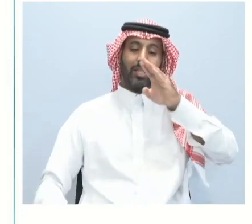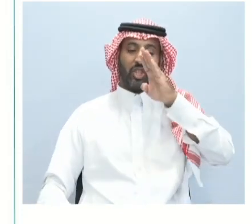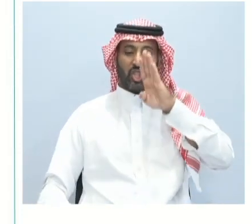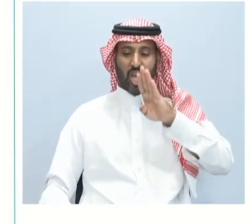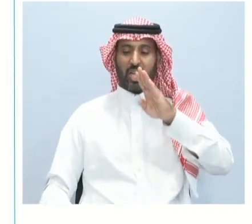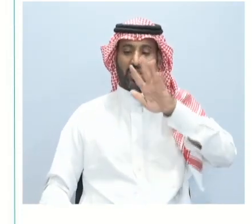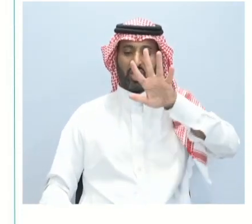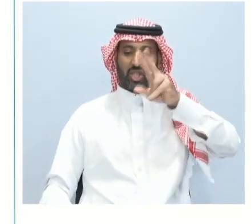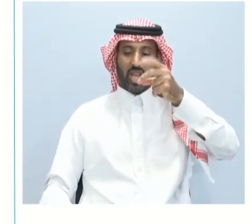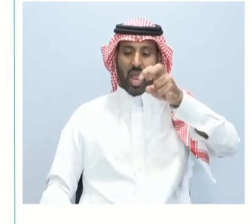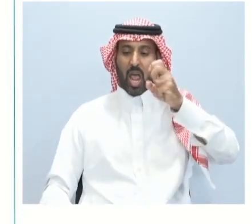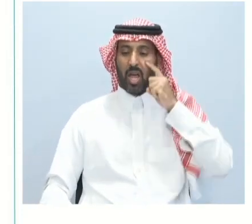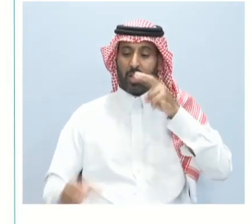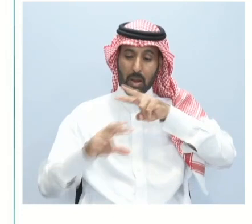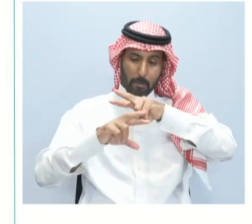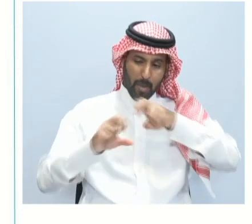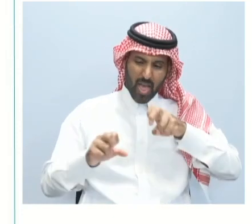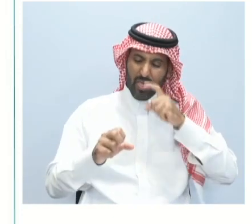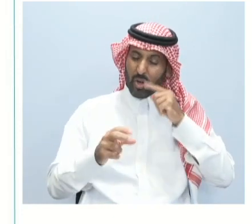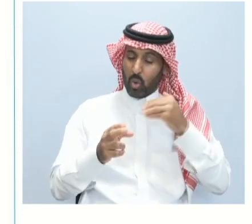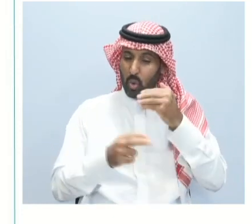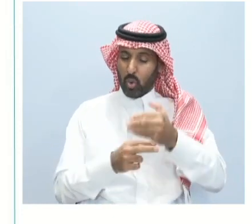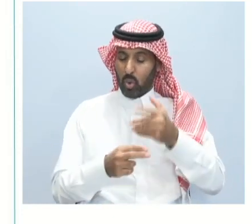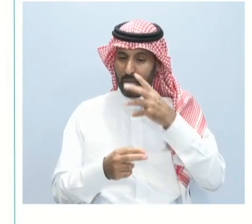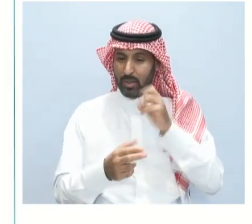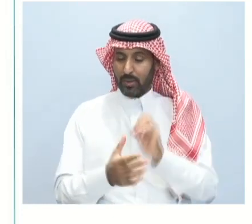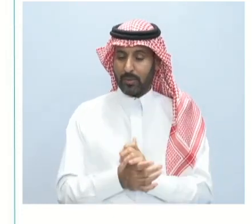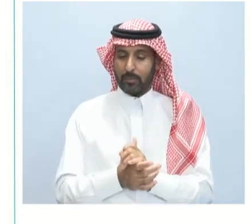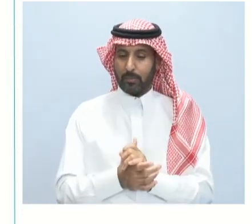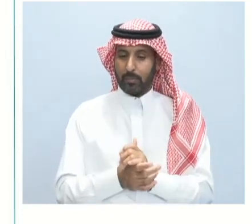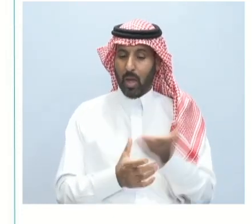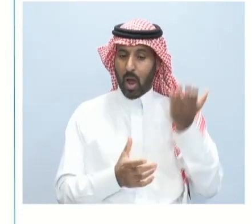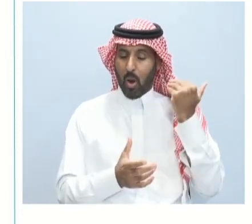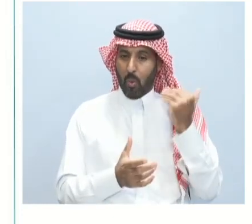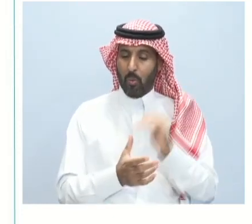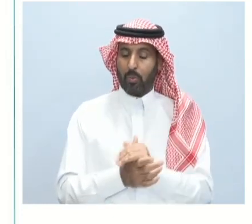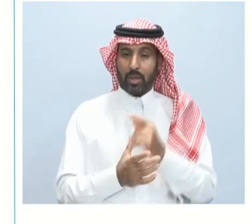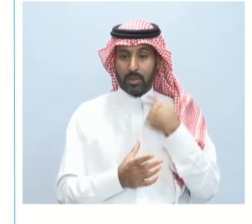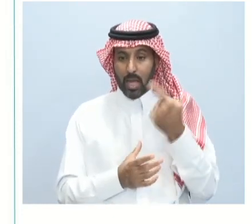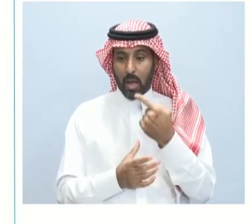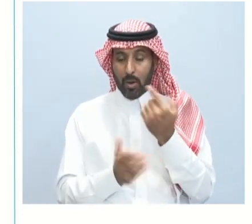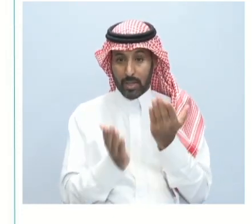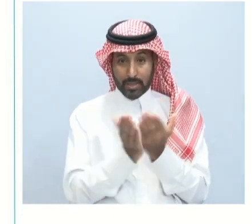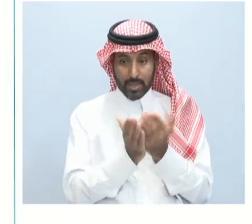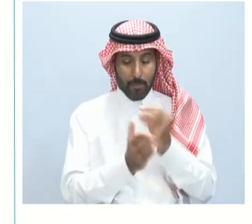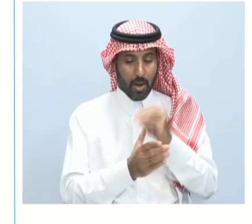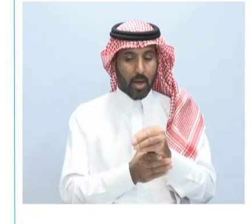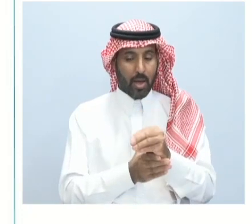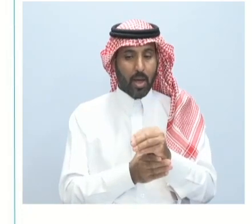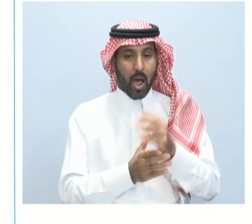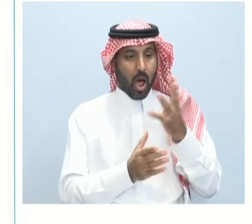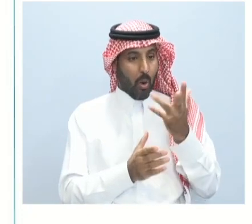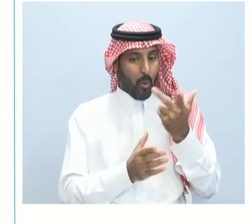لايجاد الحلول المثلى في مشكلات التحسين كانت او تكلمنا في الحصه السابقه على